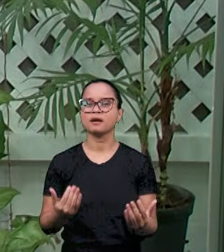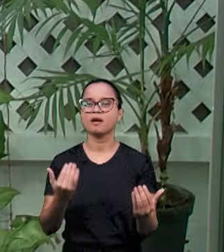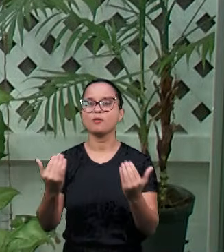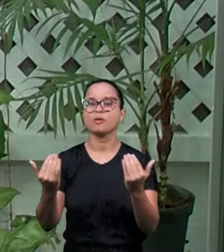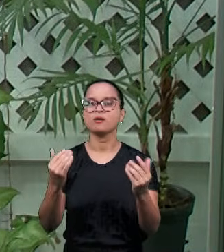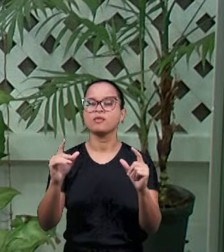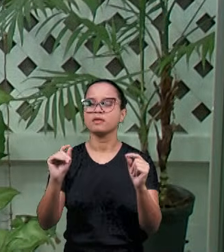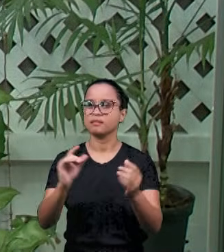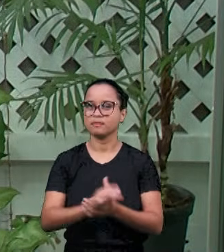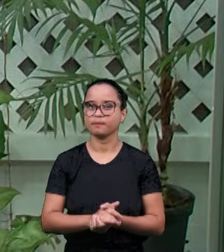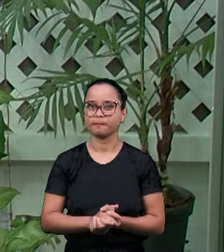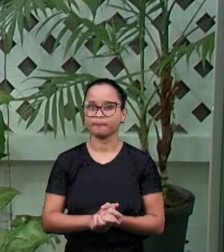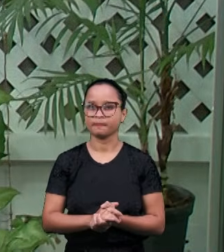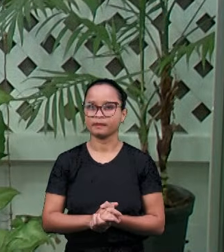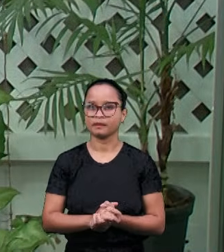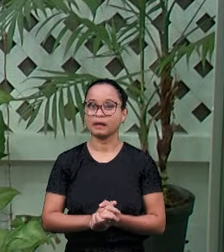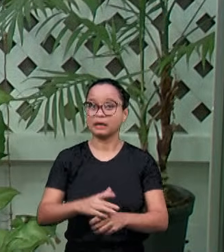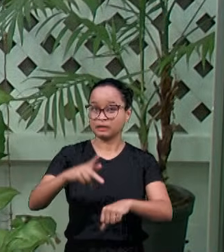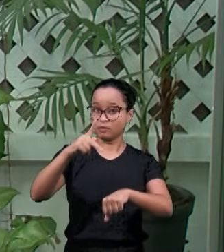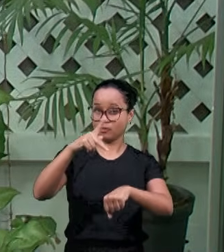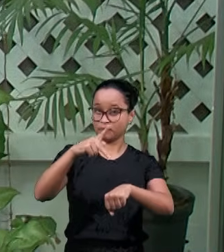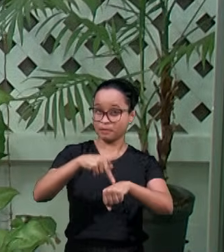perle